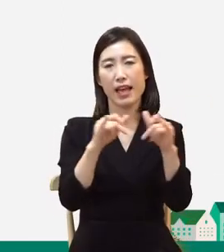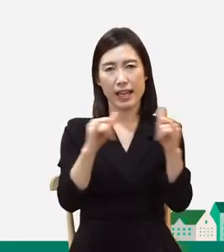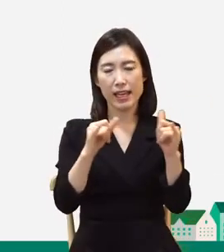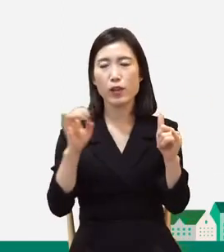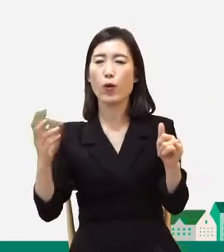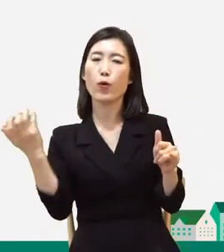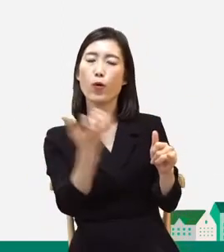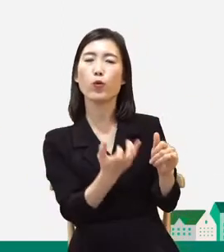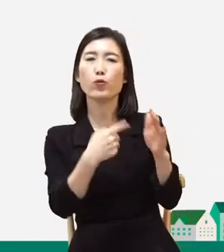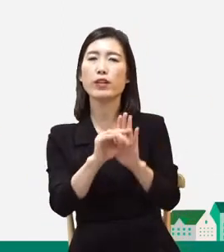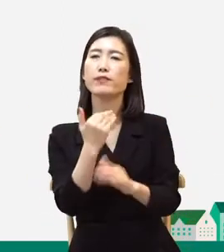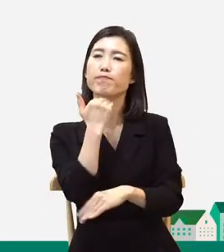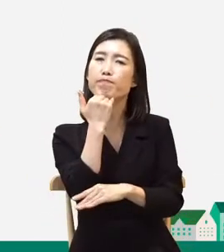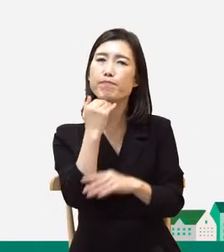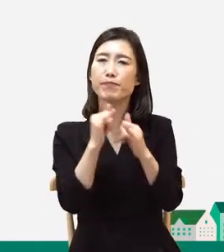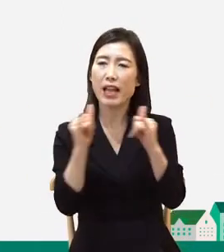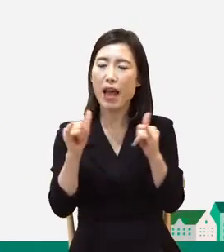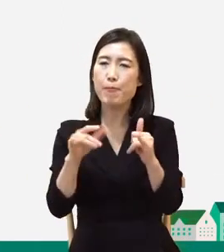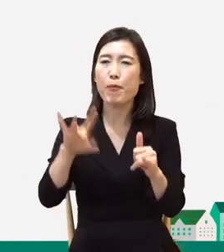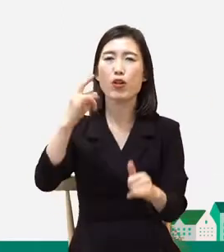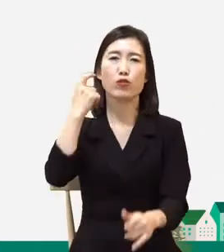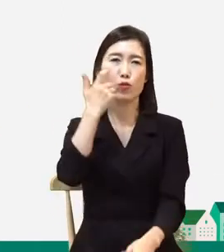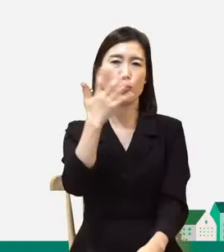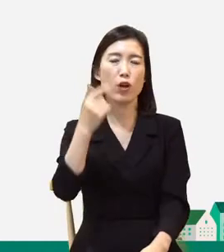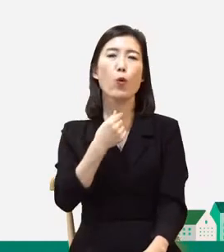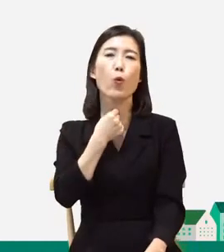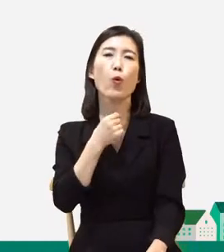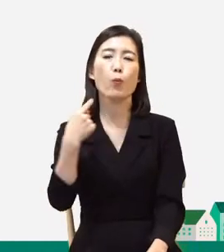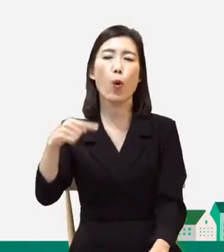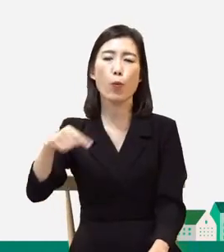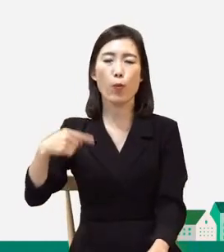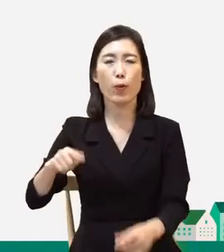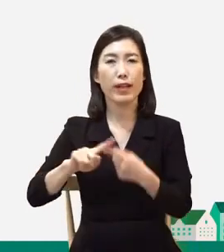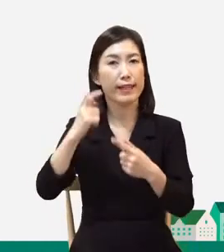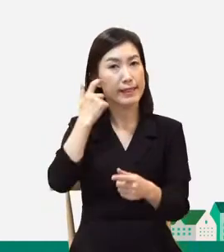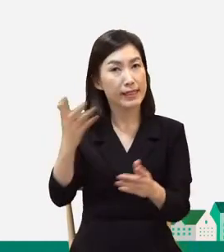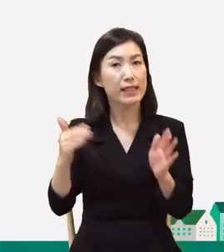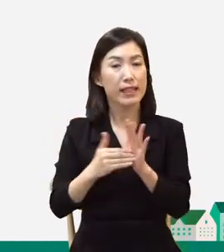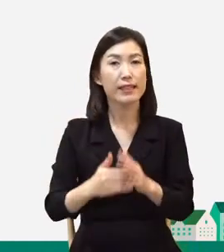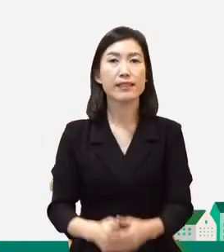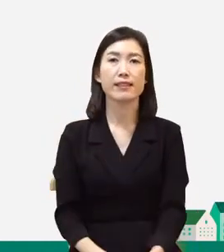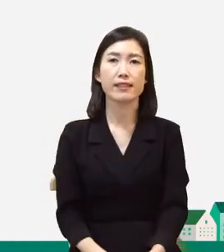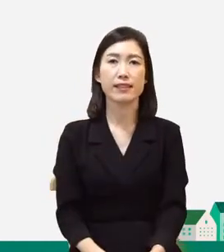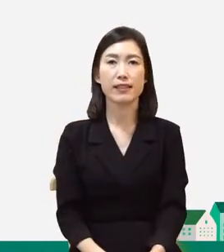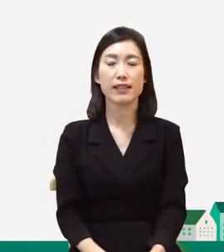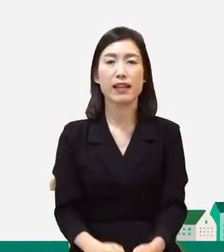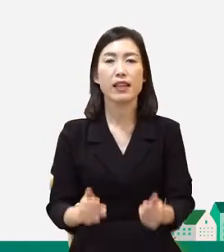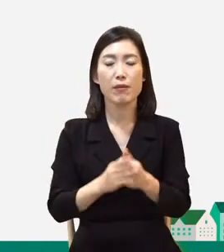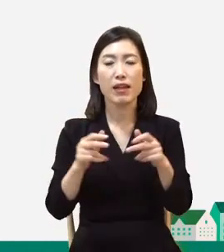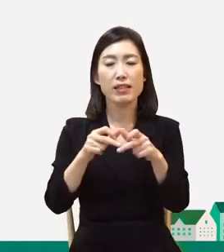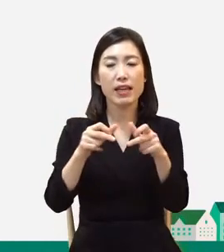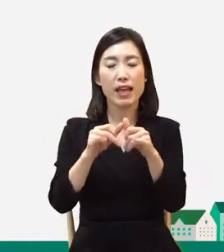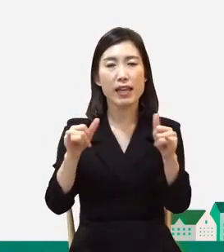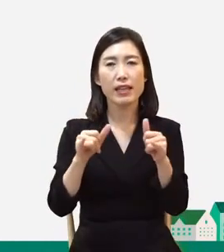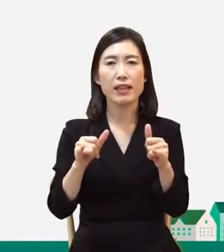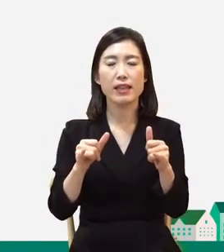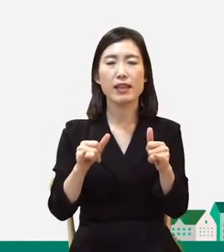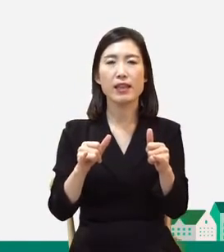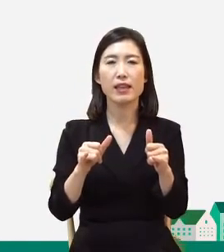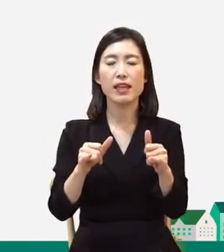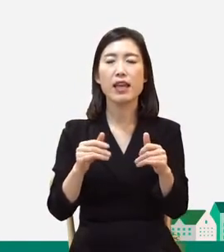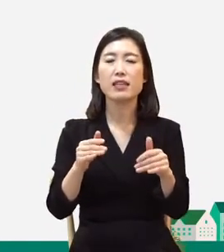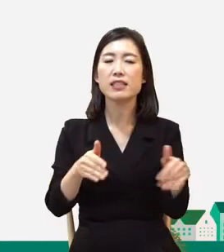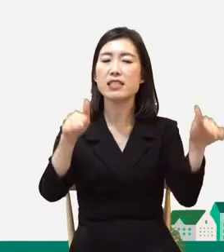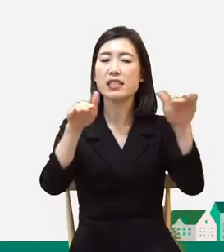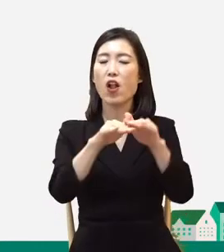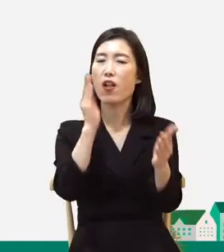대상으로 대상자 욕구 조사를 했습니다. 그래서 장애인, 탈시설 장애인이 이제